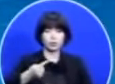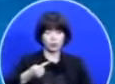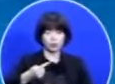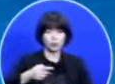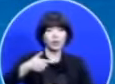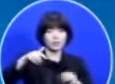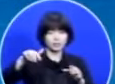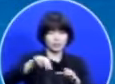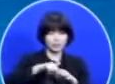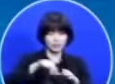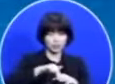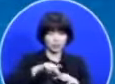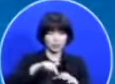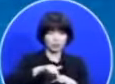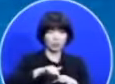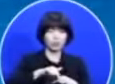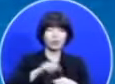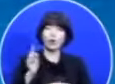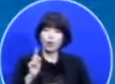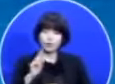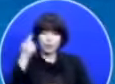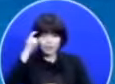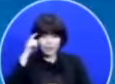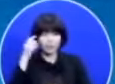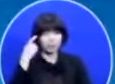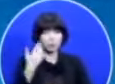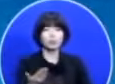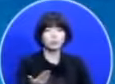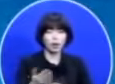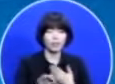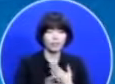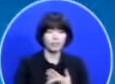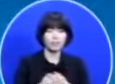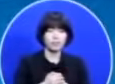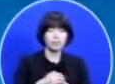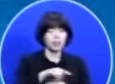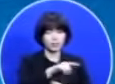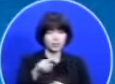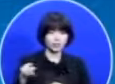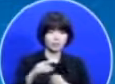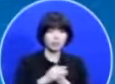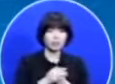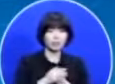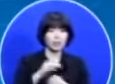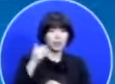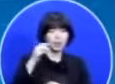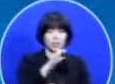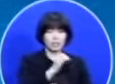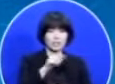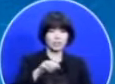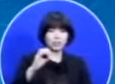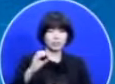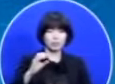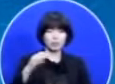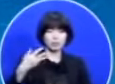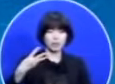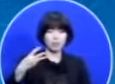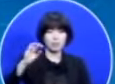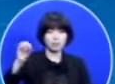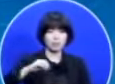드리죠 그들을 어떻게 생각하느냐고 그렇게 물으면 그들은 0.3% 밖에 되지 않는